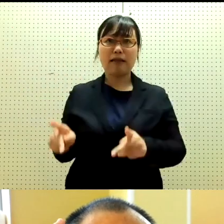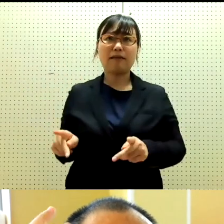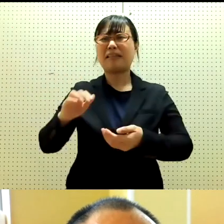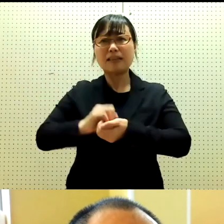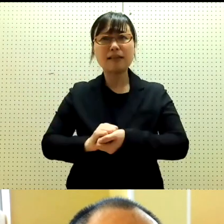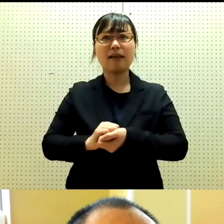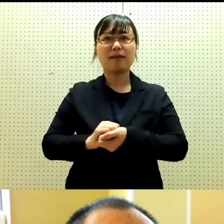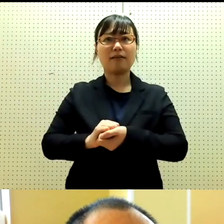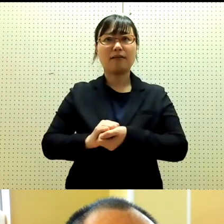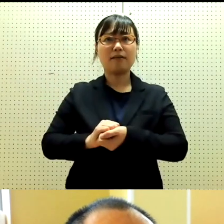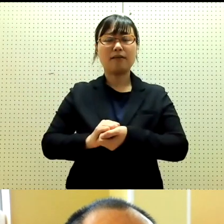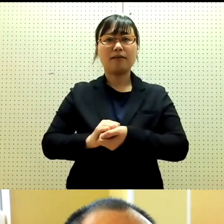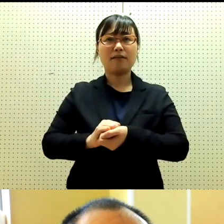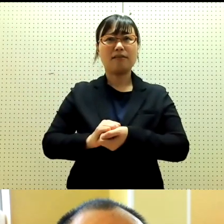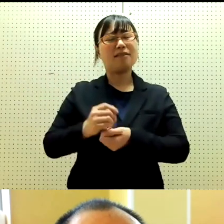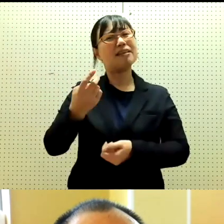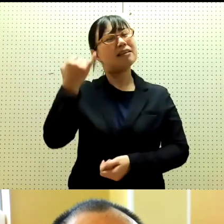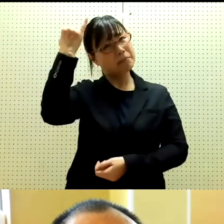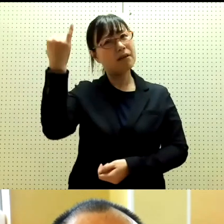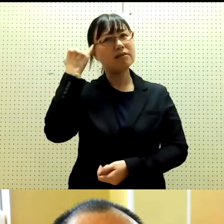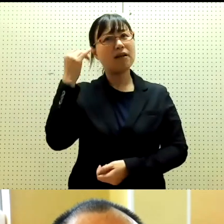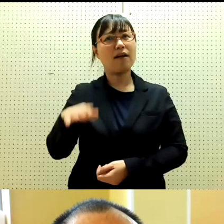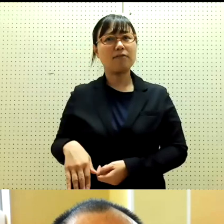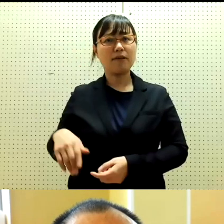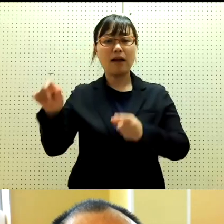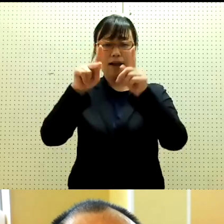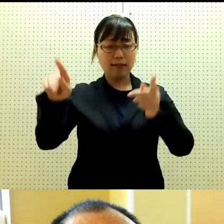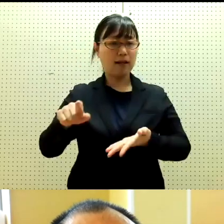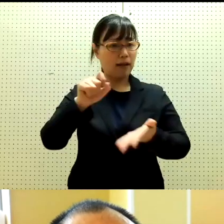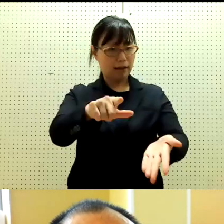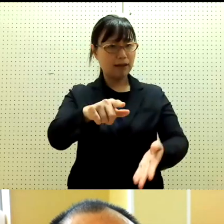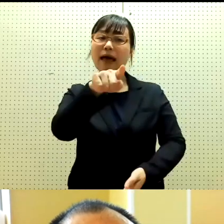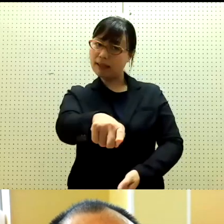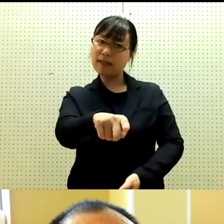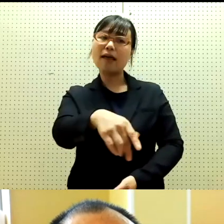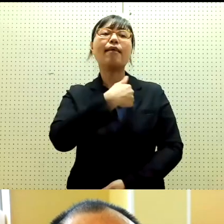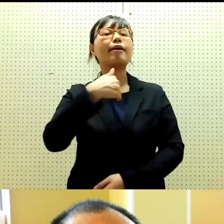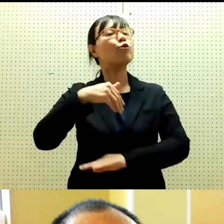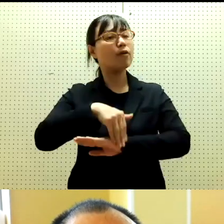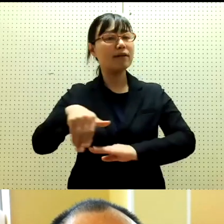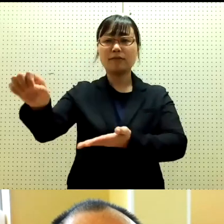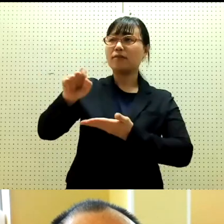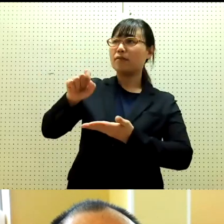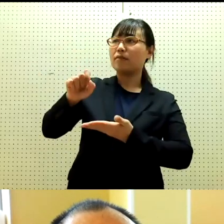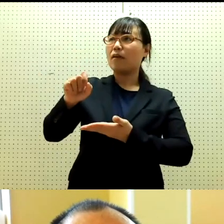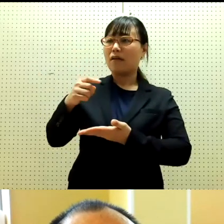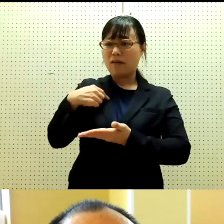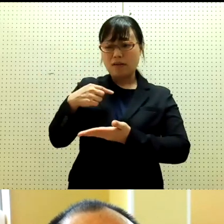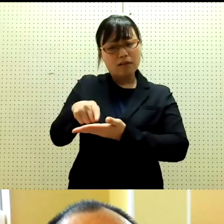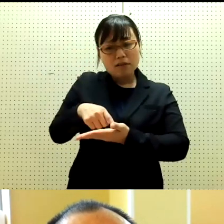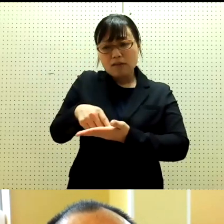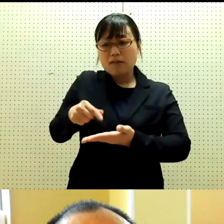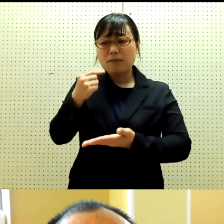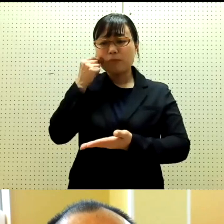顔して与えられるわけですよ。それ自分でこなせないと、あ俺は能力がないんだと思っちゃうんですね。 うん、 でもそれは